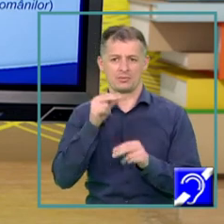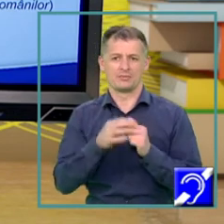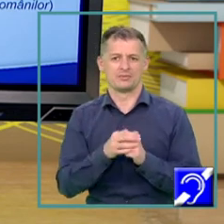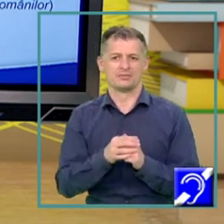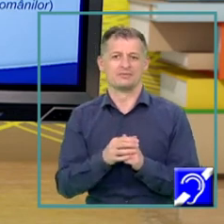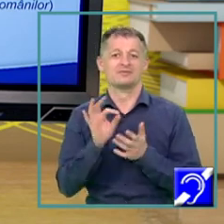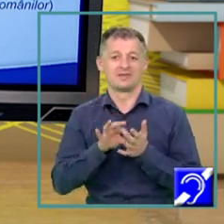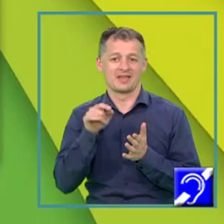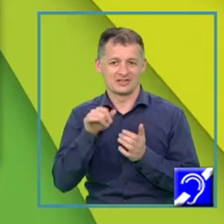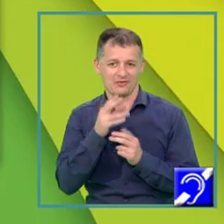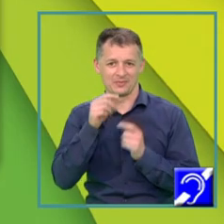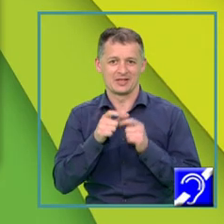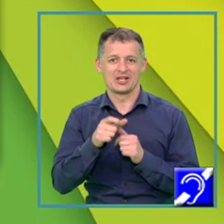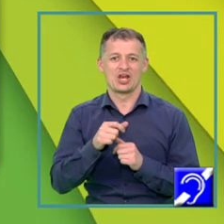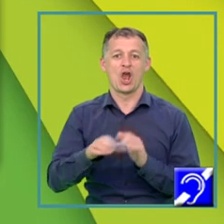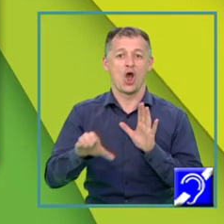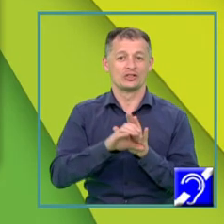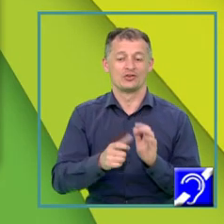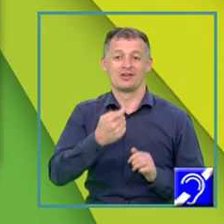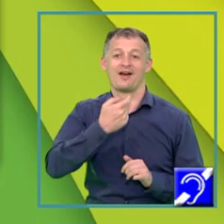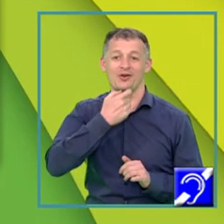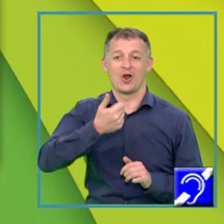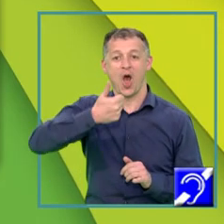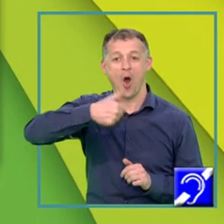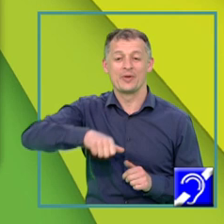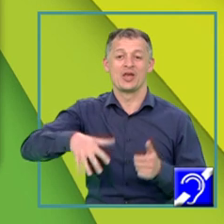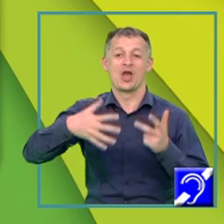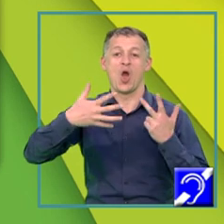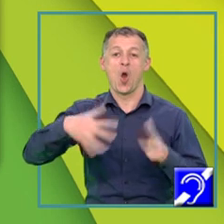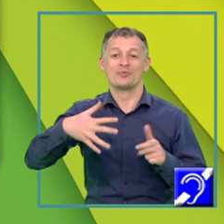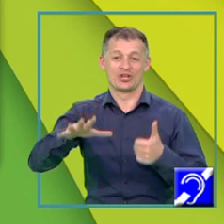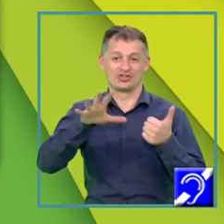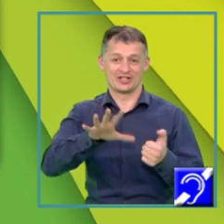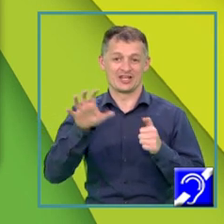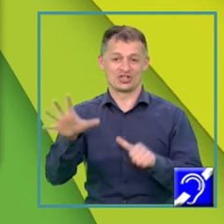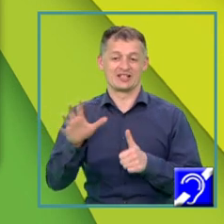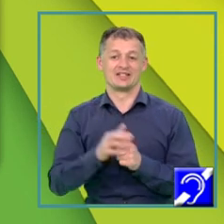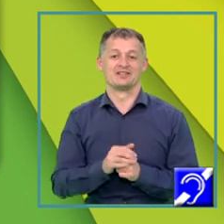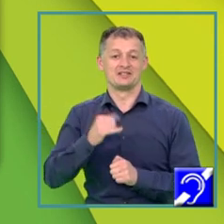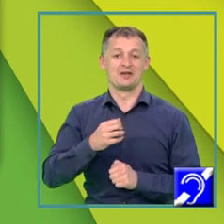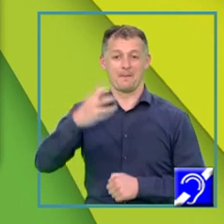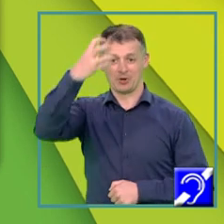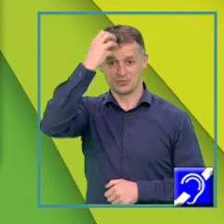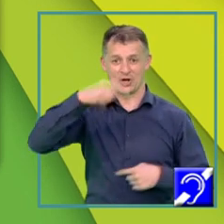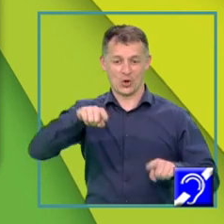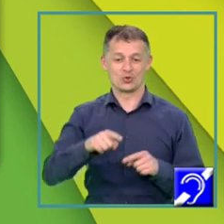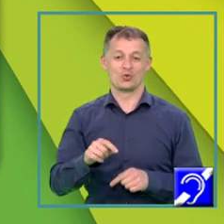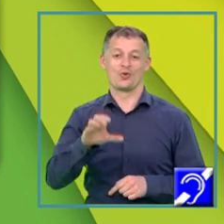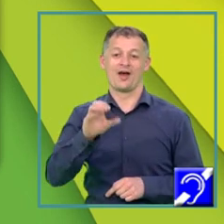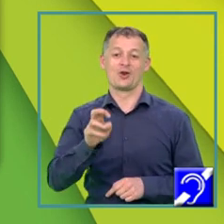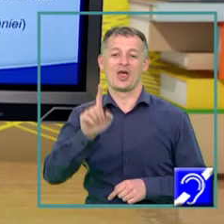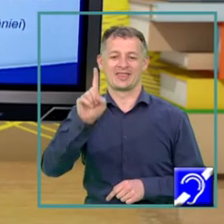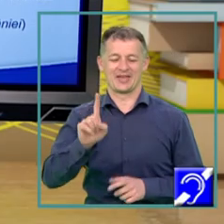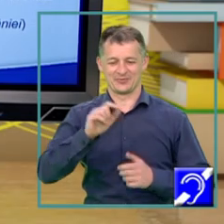pe slide, Constituția de la 1866, legea fundamentală, iar principele nostru, domnitorul Carol